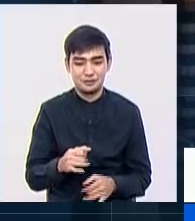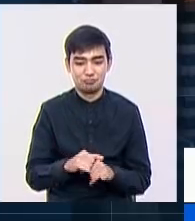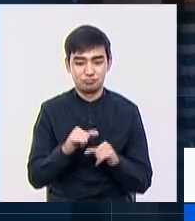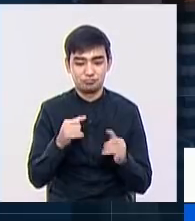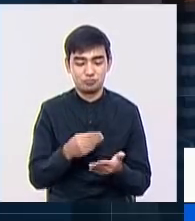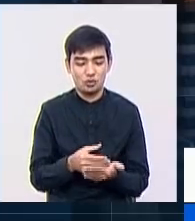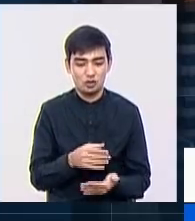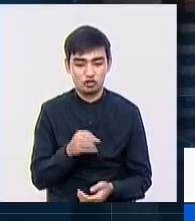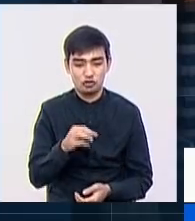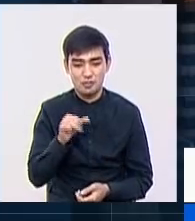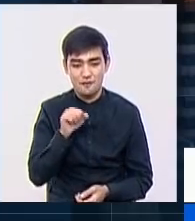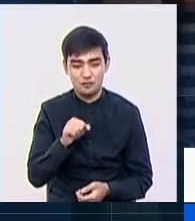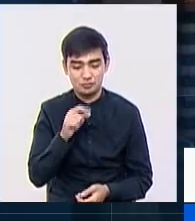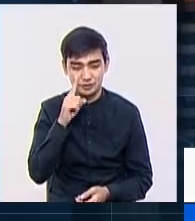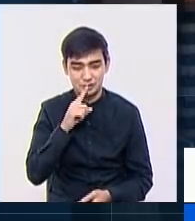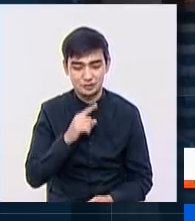2,5% дороже, чем было в августе.